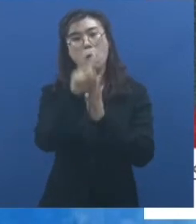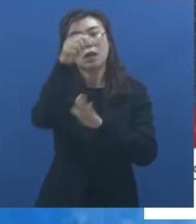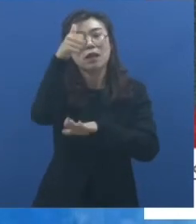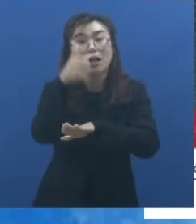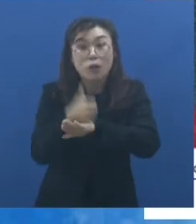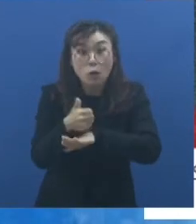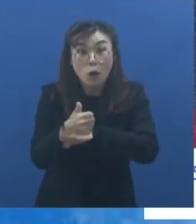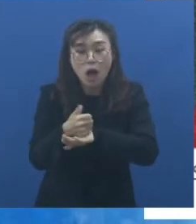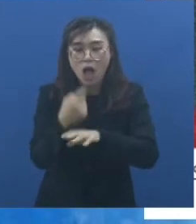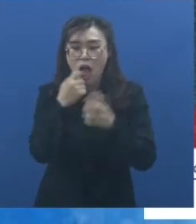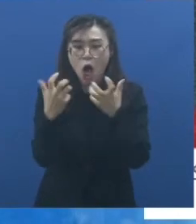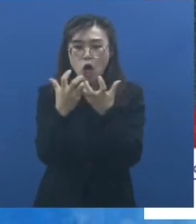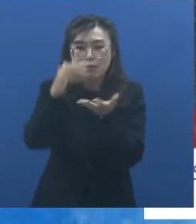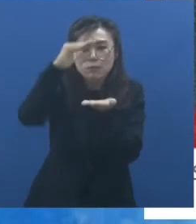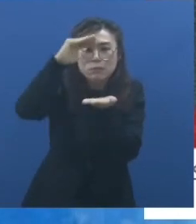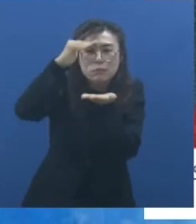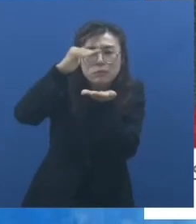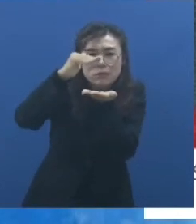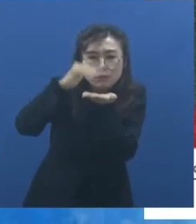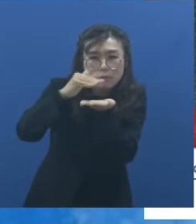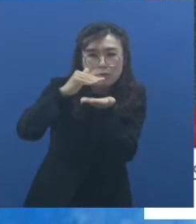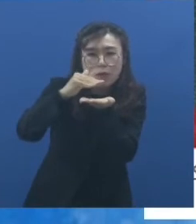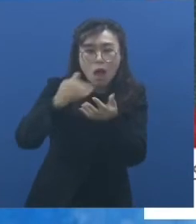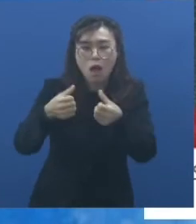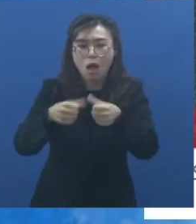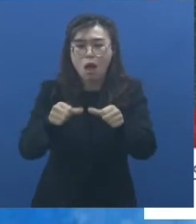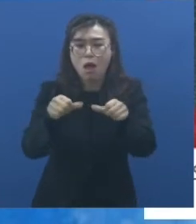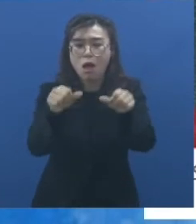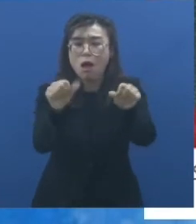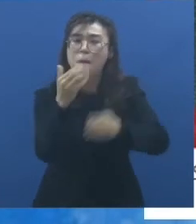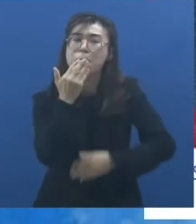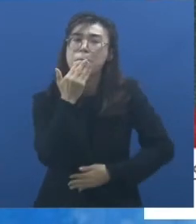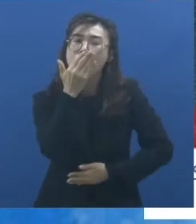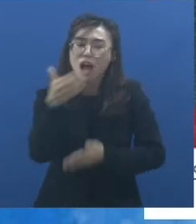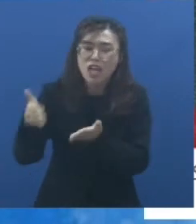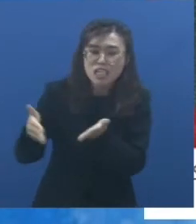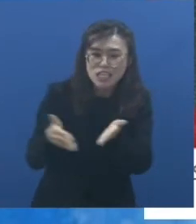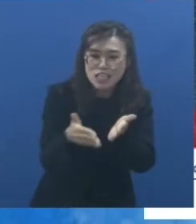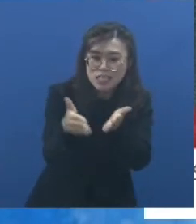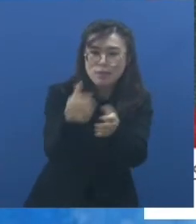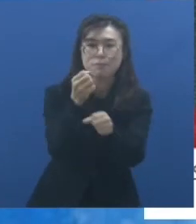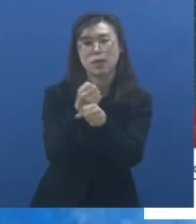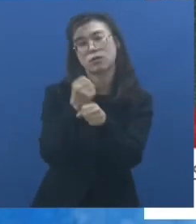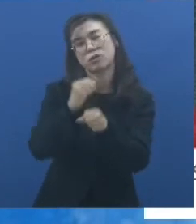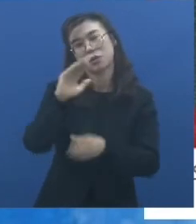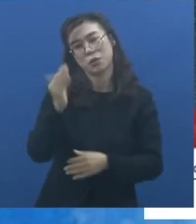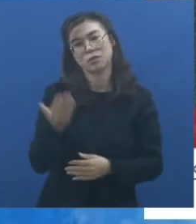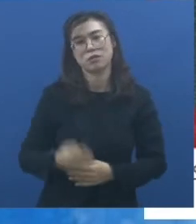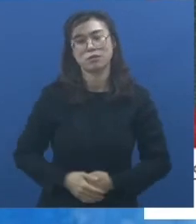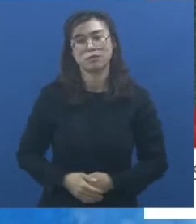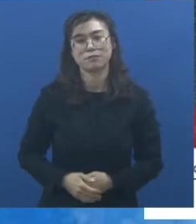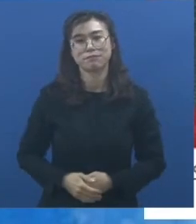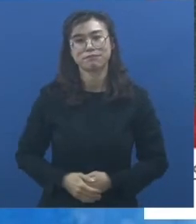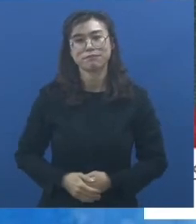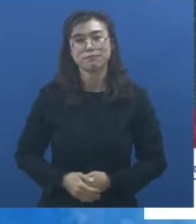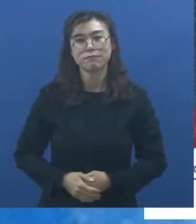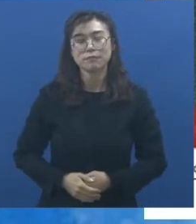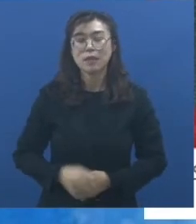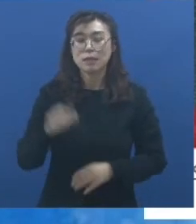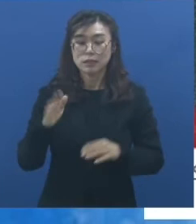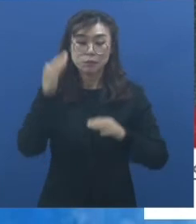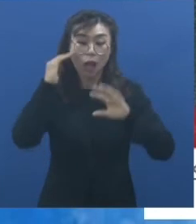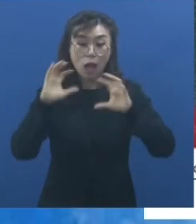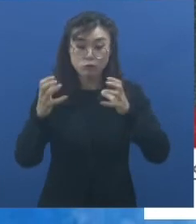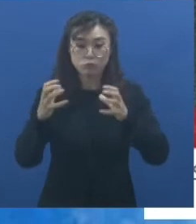버렸어요 그러니까 어떻게 되죠 이제 세빌 선이 뚫고 나갈 수 있는 길이 많이 생긴 거예요 그래서 이제 여러 나라에서 너도나도